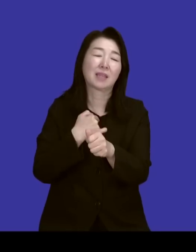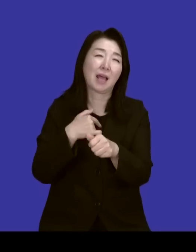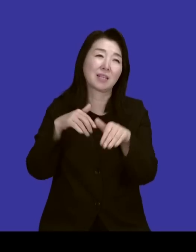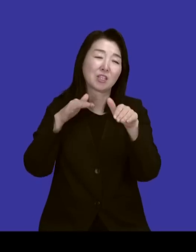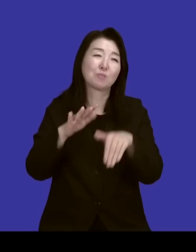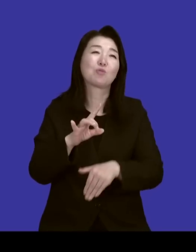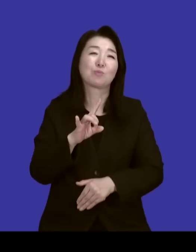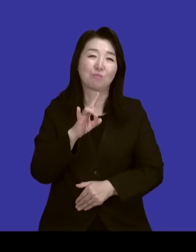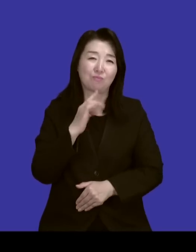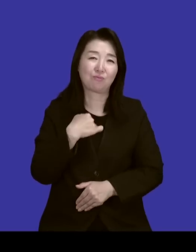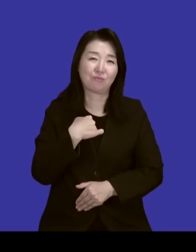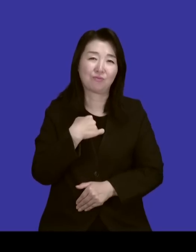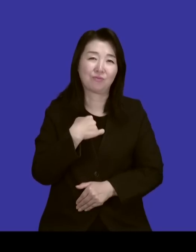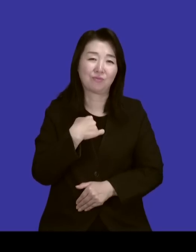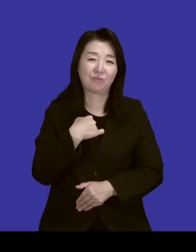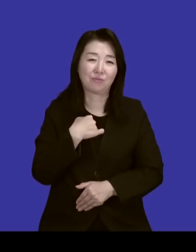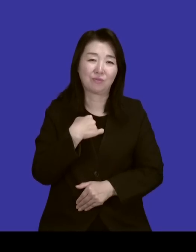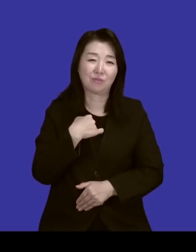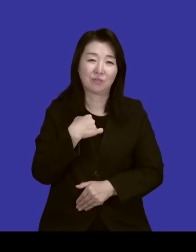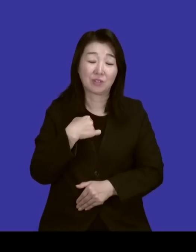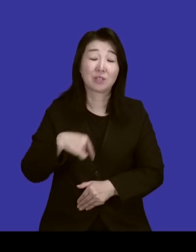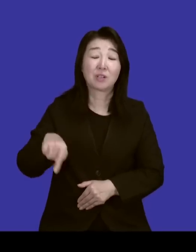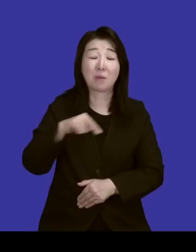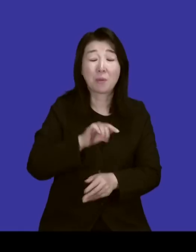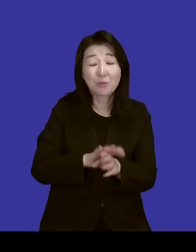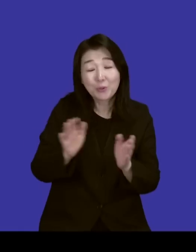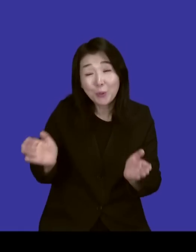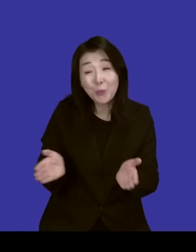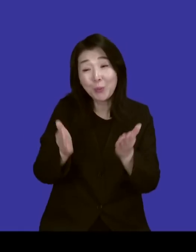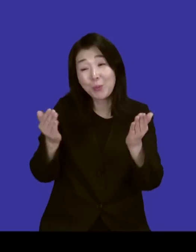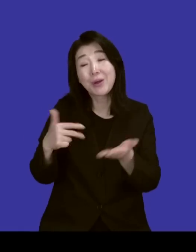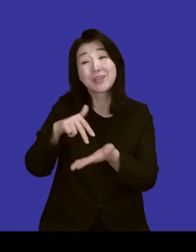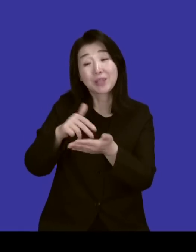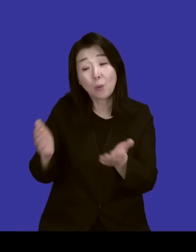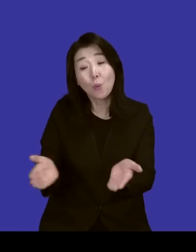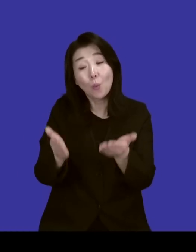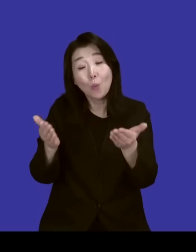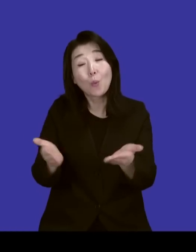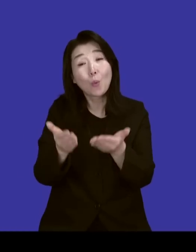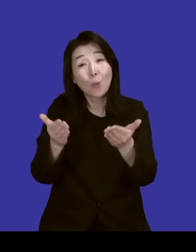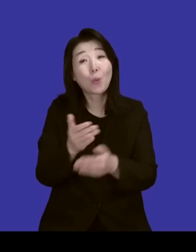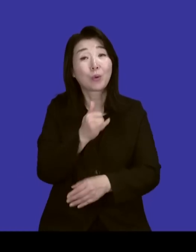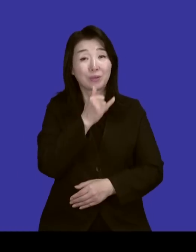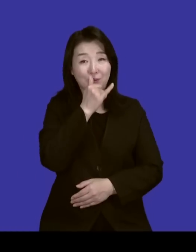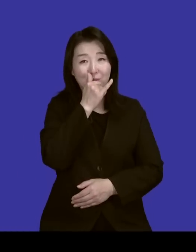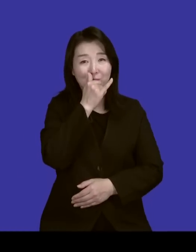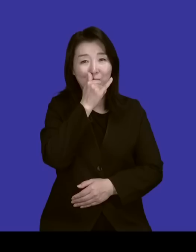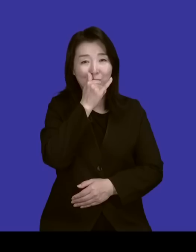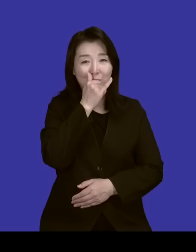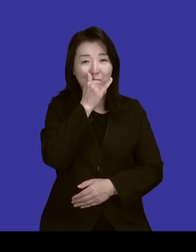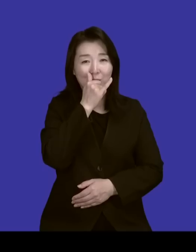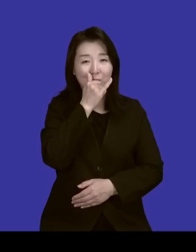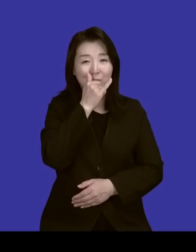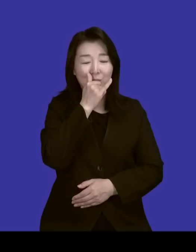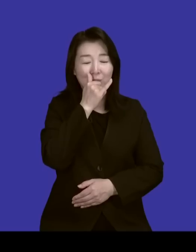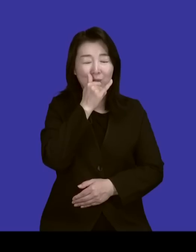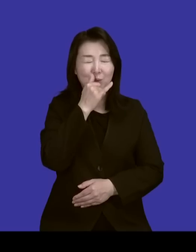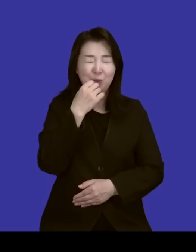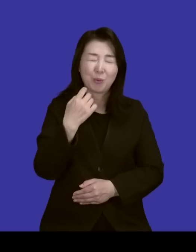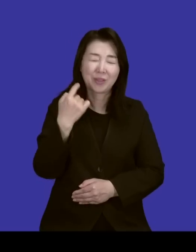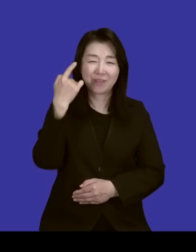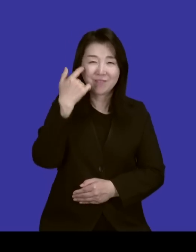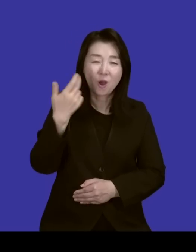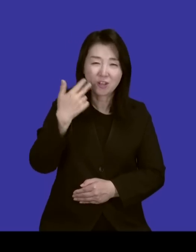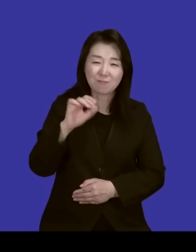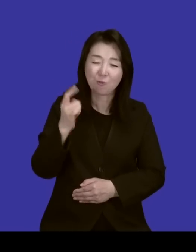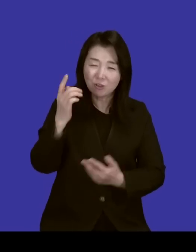심부름꾼이다. 이런 마음으로 네. 그들을 이렇게 격려하고 세워주고 또 어떤 모티베이션을